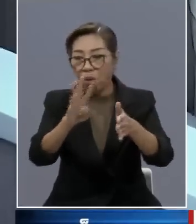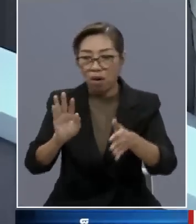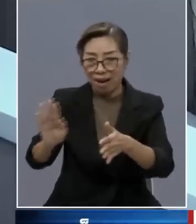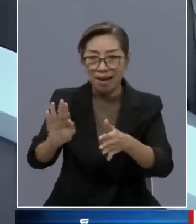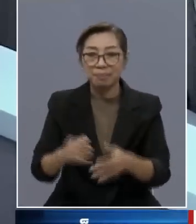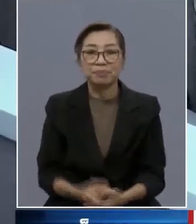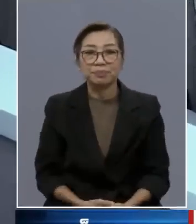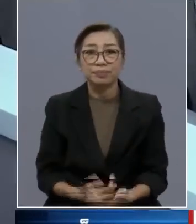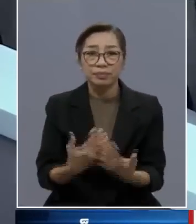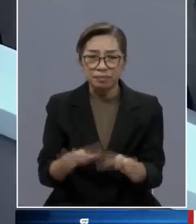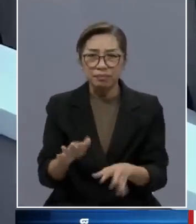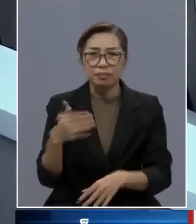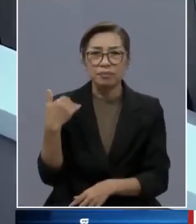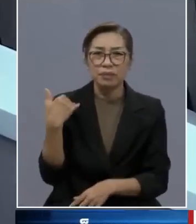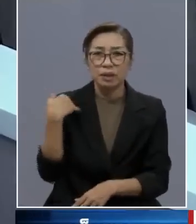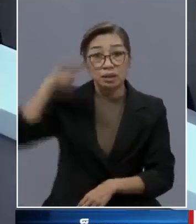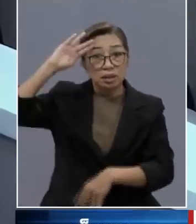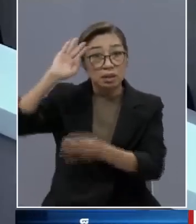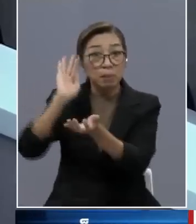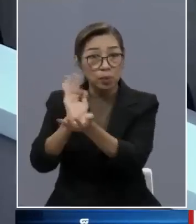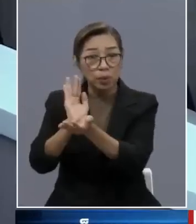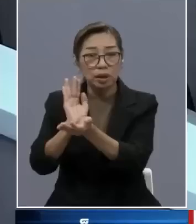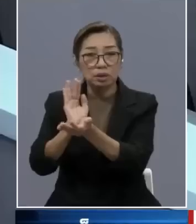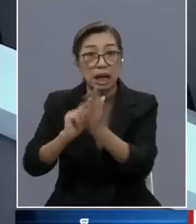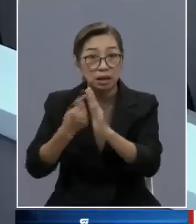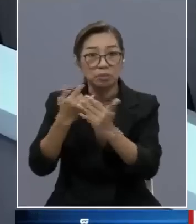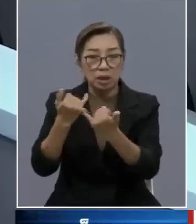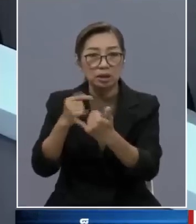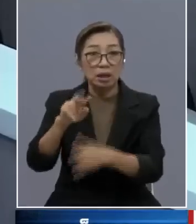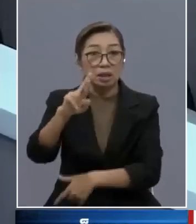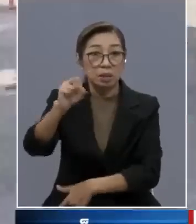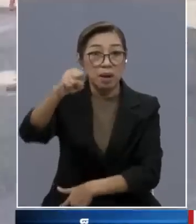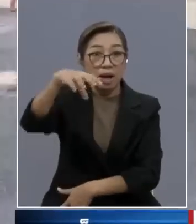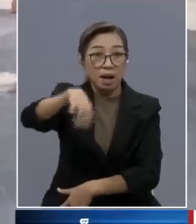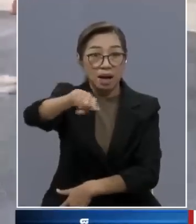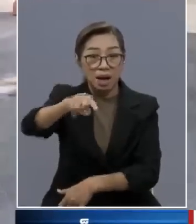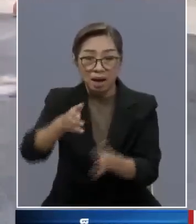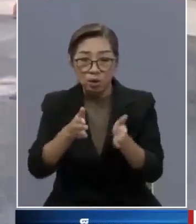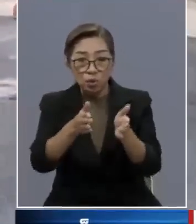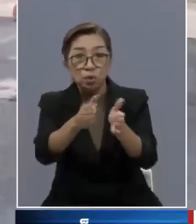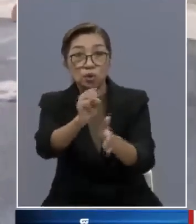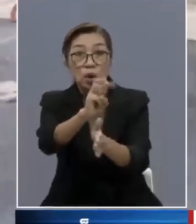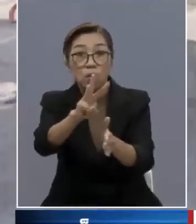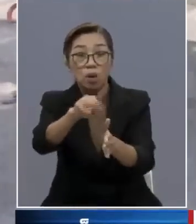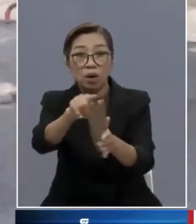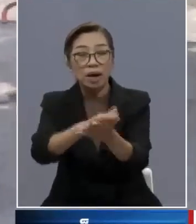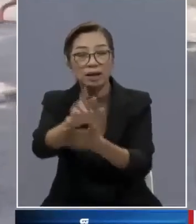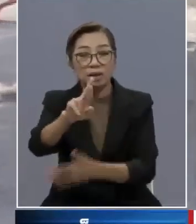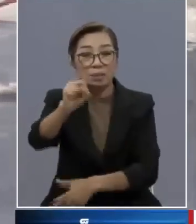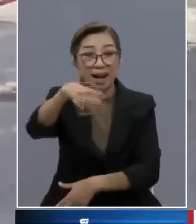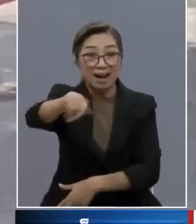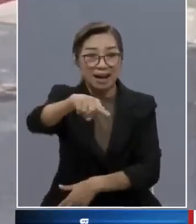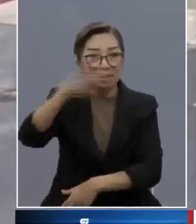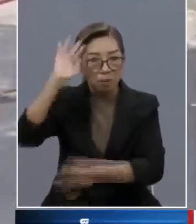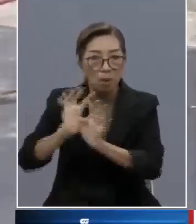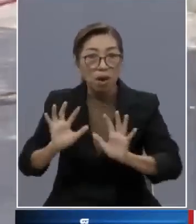มีรายงานแบบนี้ครับว่าทางตำรวจเริ่มเดินทางเข้ามาประจำการที่อาคารรัฐสภาแล้วนะครับ ครับ แล้วก็ช่วงบ่ายจ